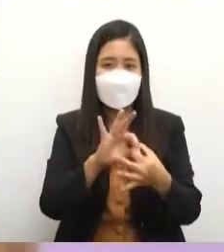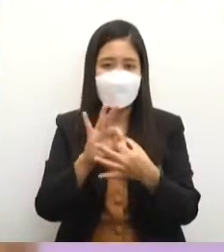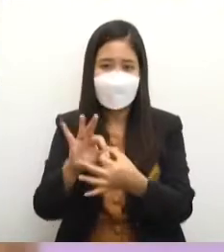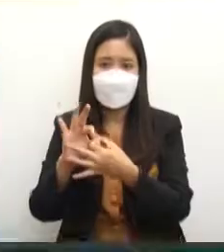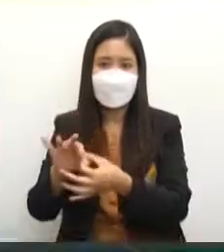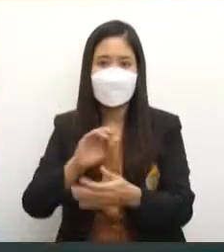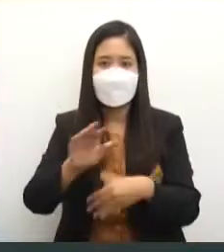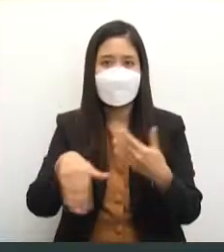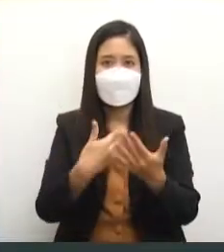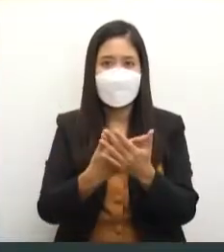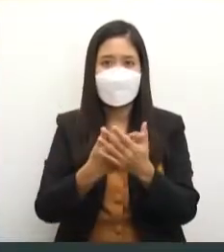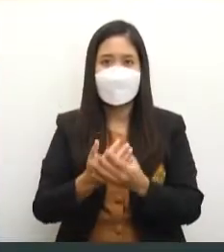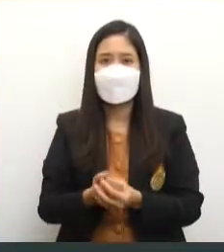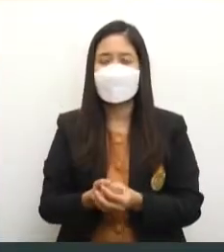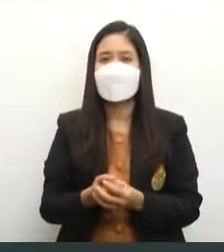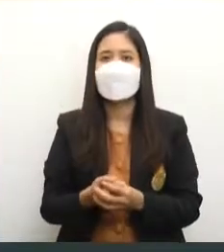ะคะ